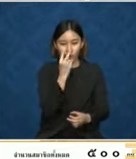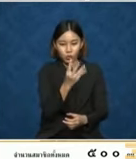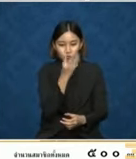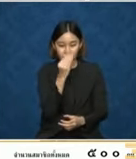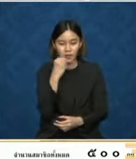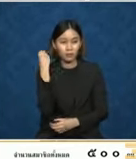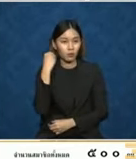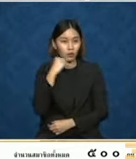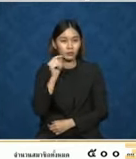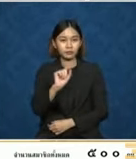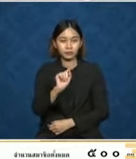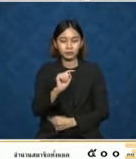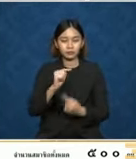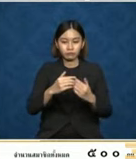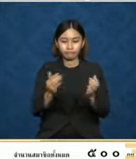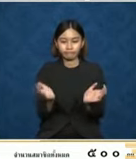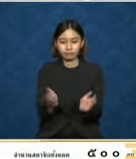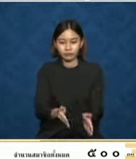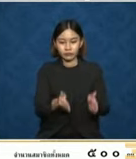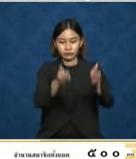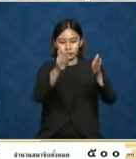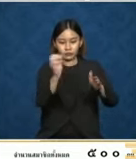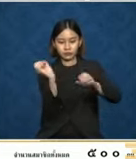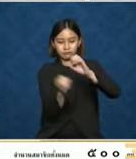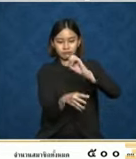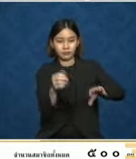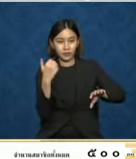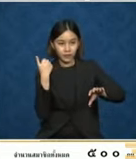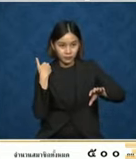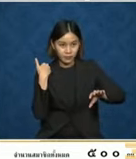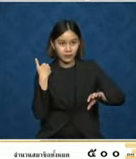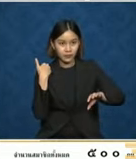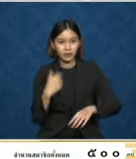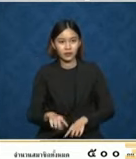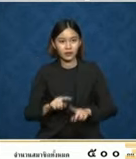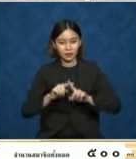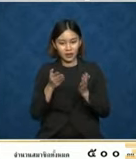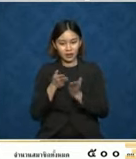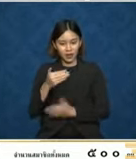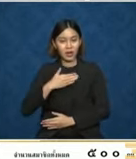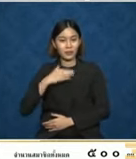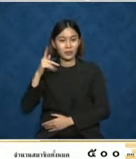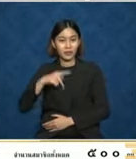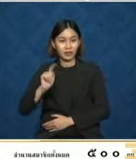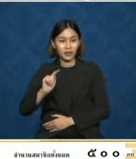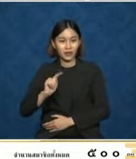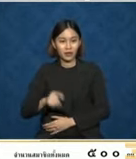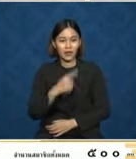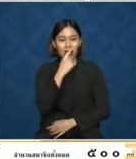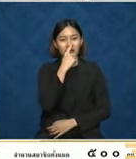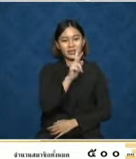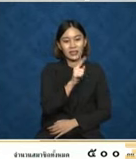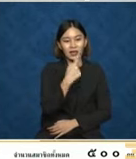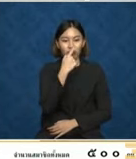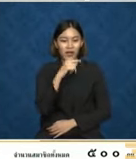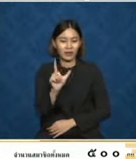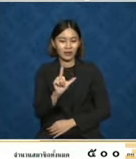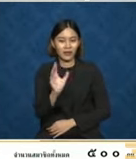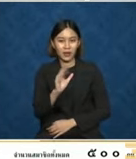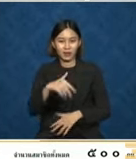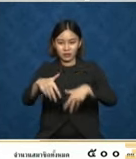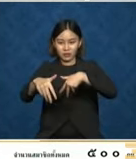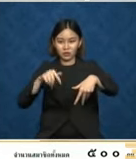ค่ะเราจะพบว่ามีถังขยะวางอยู่แต่เขตเรานะคะมีความพิเศษค่ะเราไม่ได้วางแบบเขียวแดงเหลืองนะคะแต่ชุม